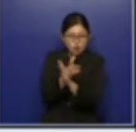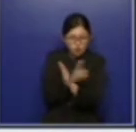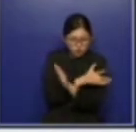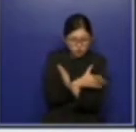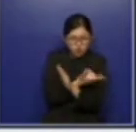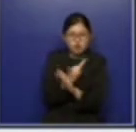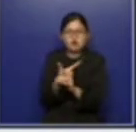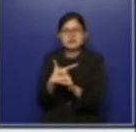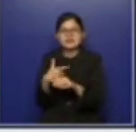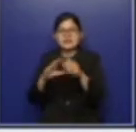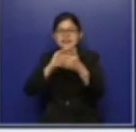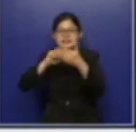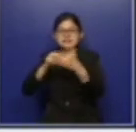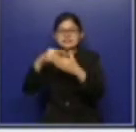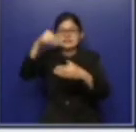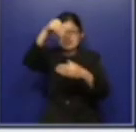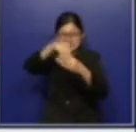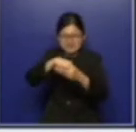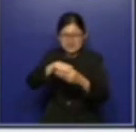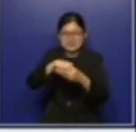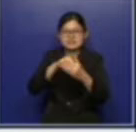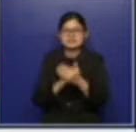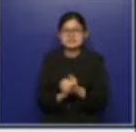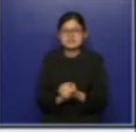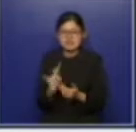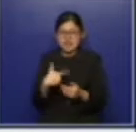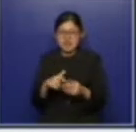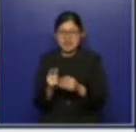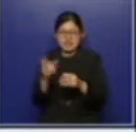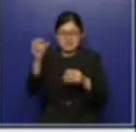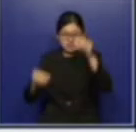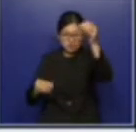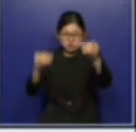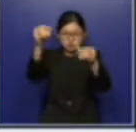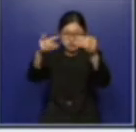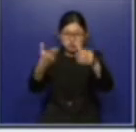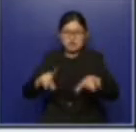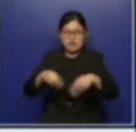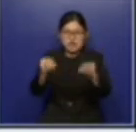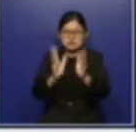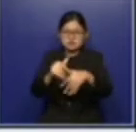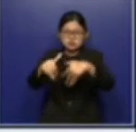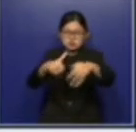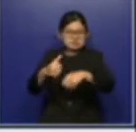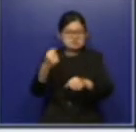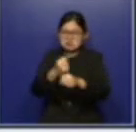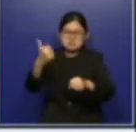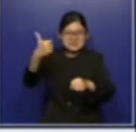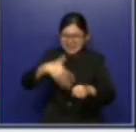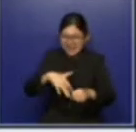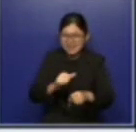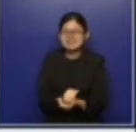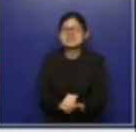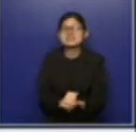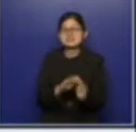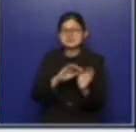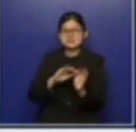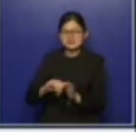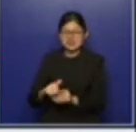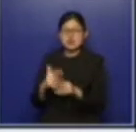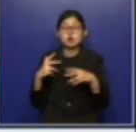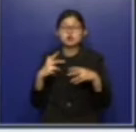าเสาพาดผ่านเขตอุทยานเข้าไปให้กับประชาชนยังทำไม่ได้เลยสุดท้ายท่านประธานครับโดยส